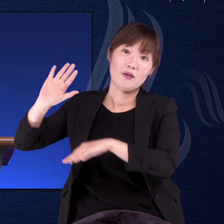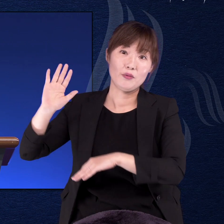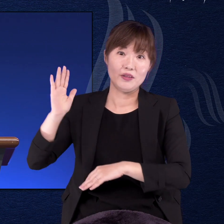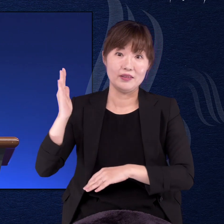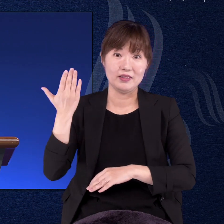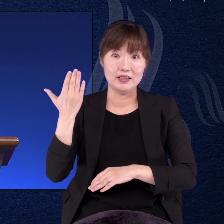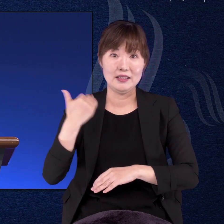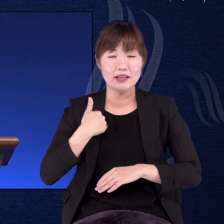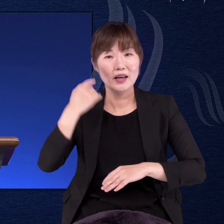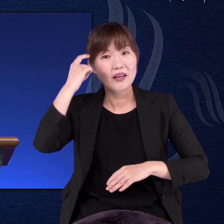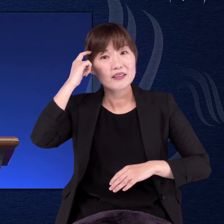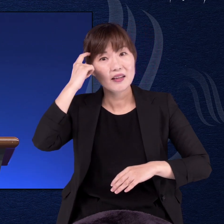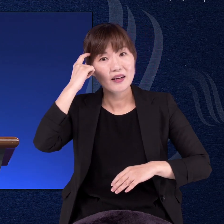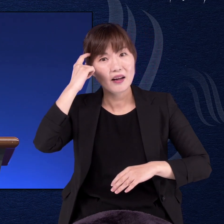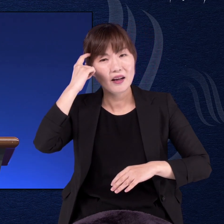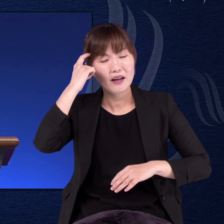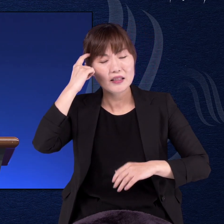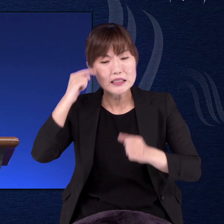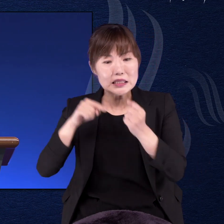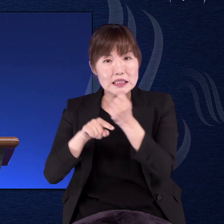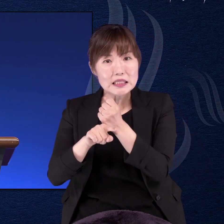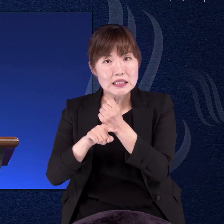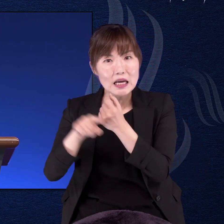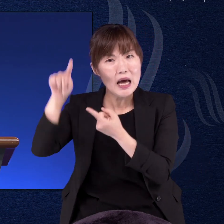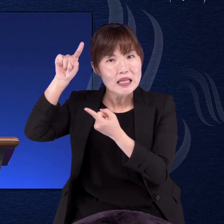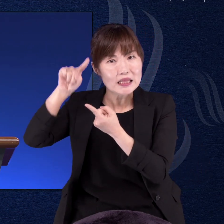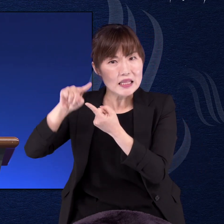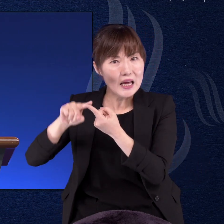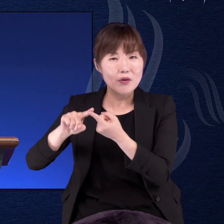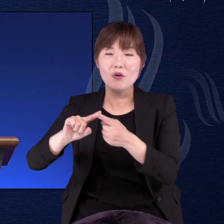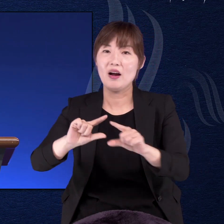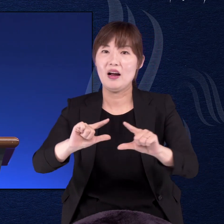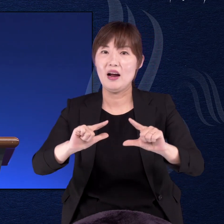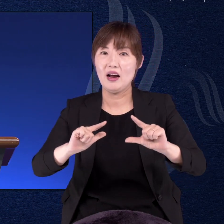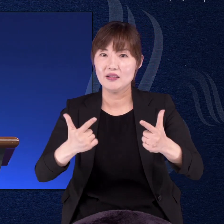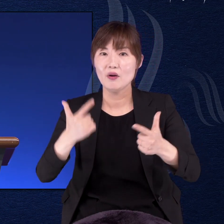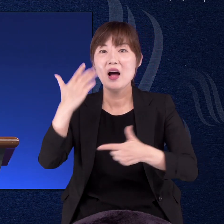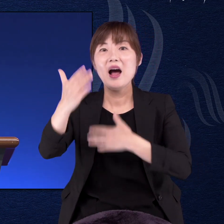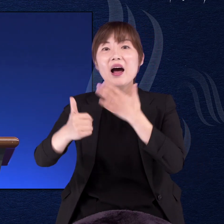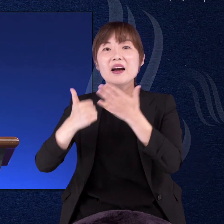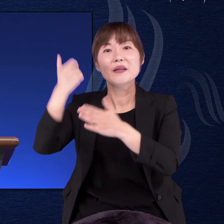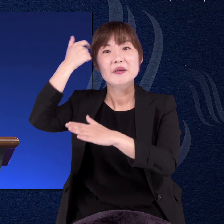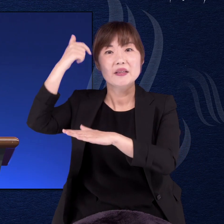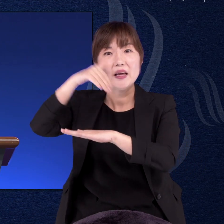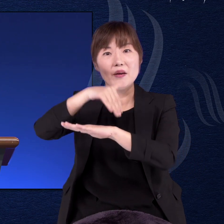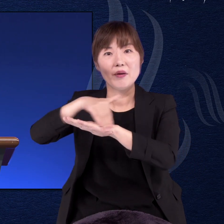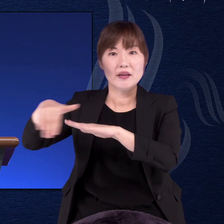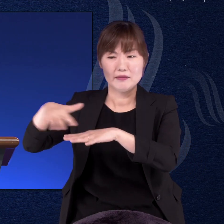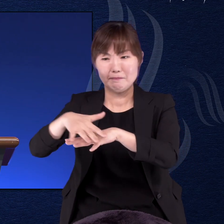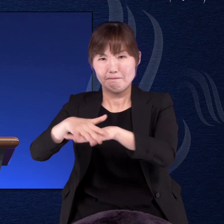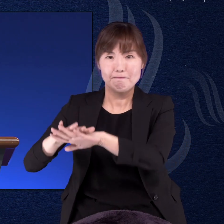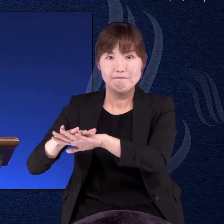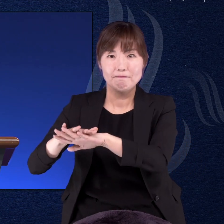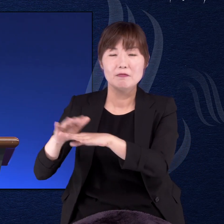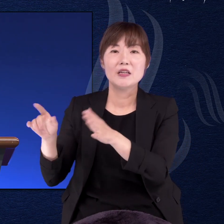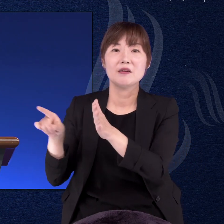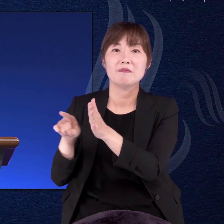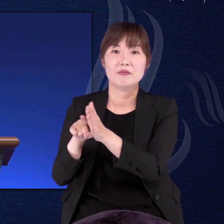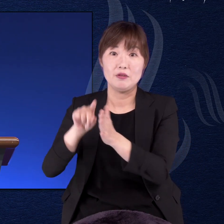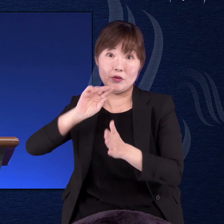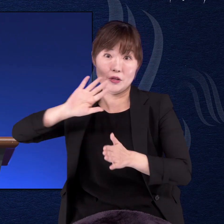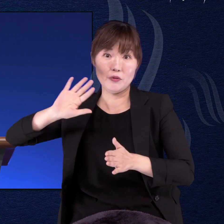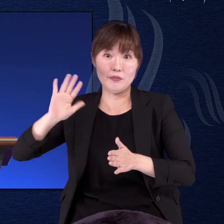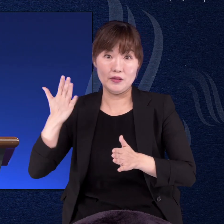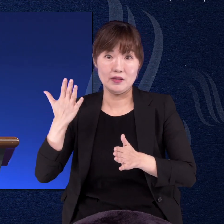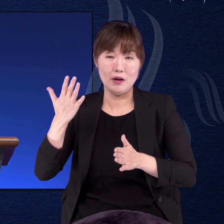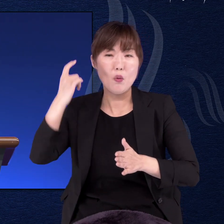내 생각, 내 뜻이 아닌 하나님의 계획을 신뢰해야겠지요. 왜? 하나님의